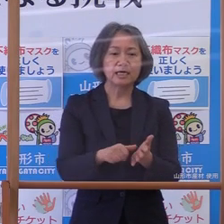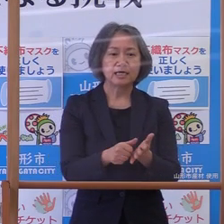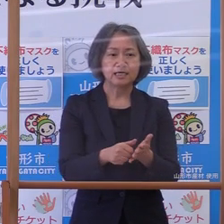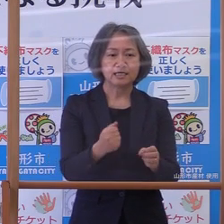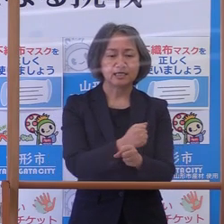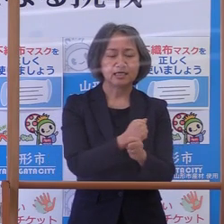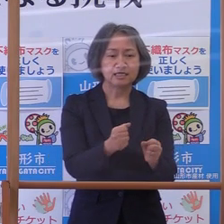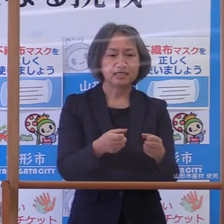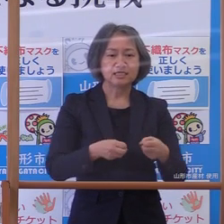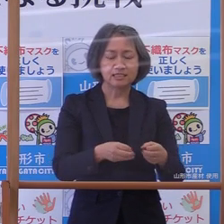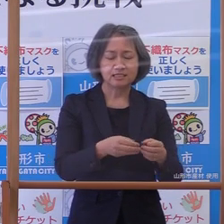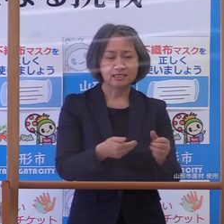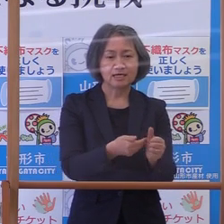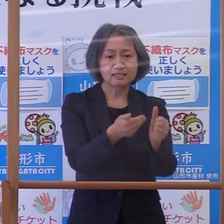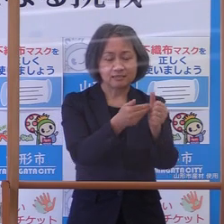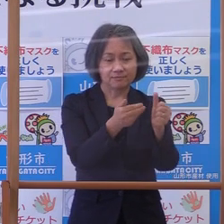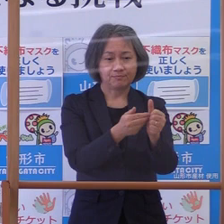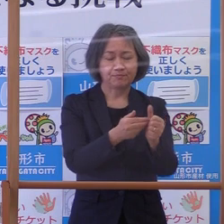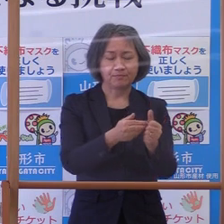この